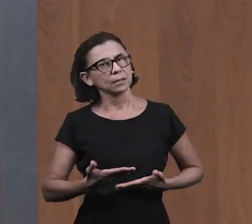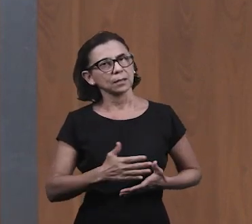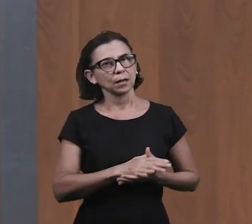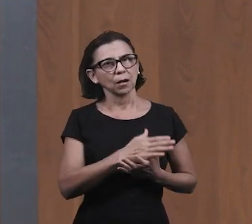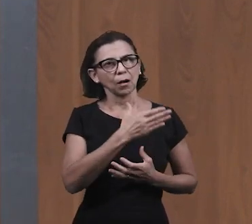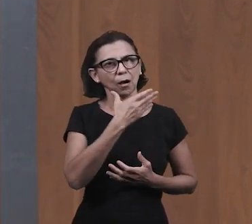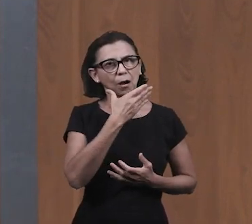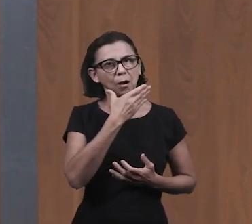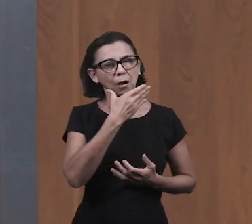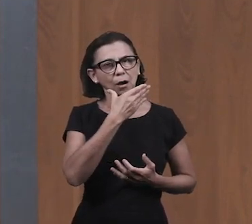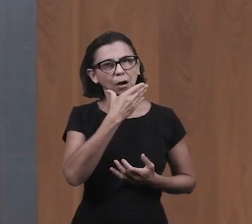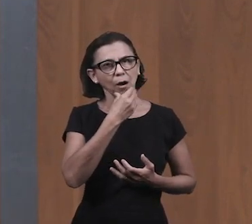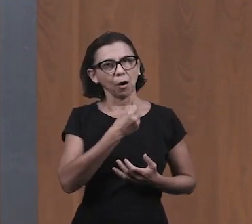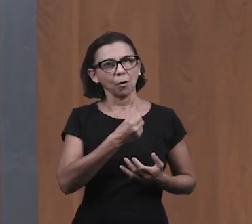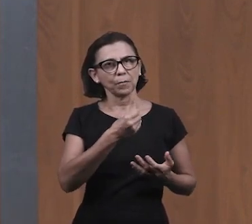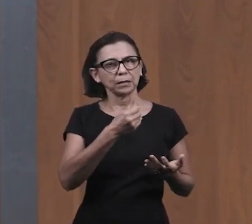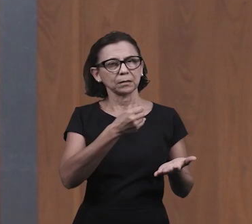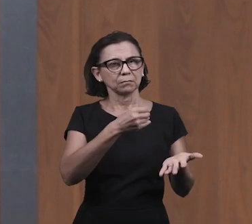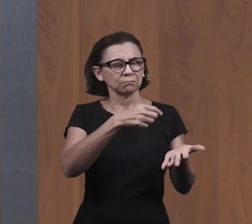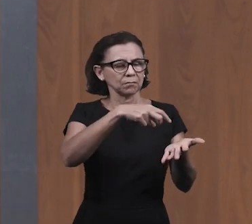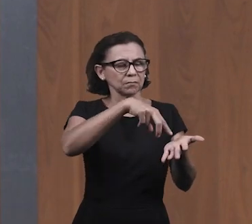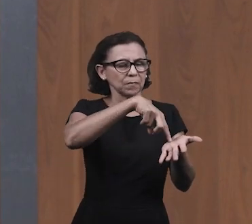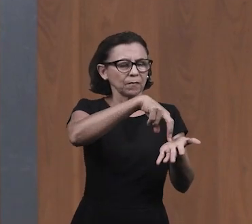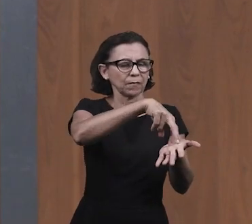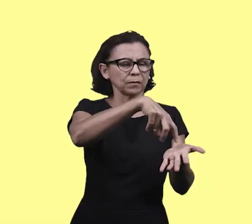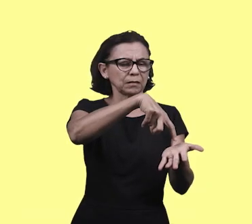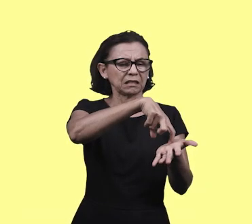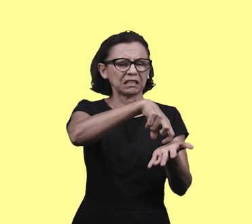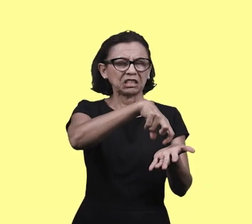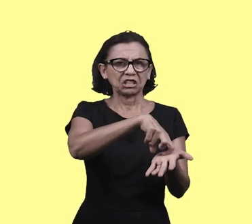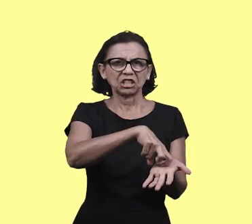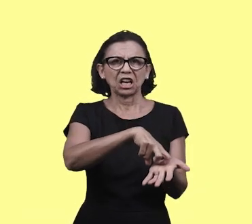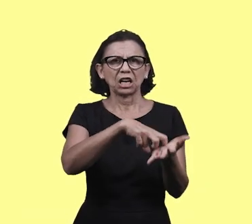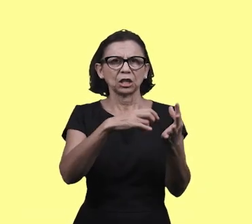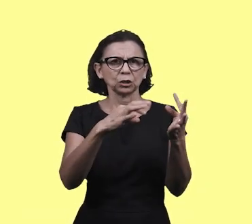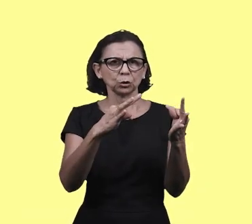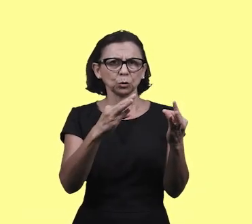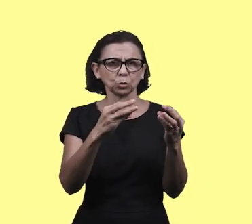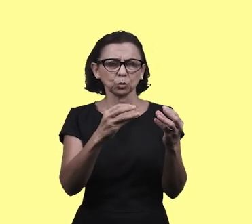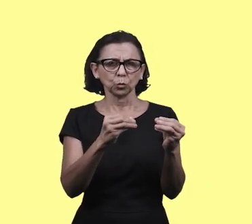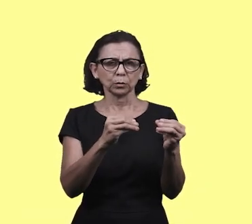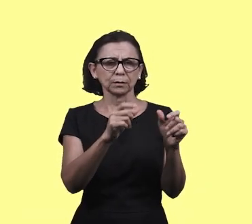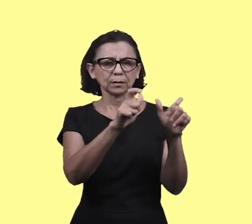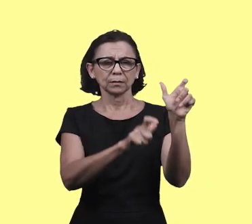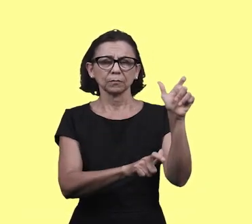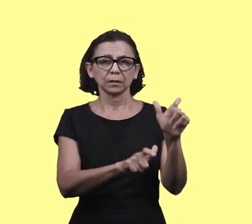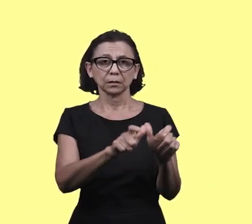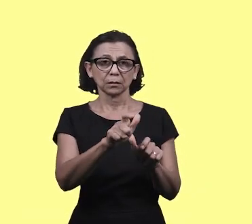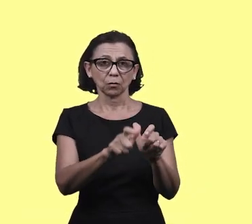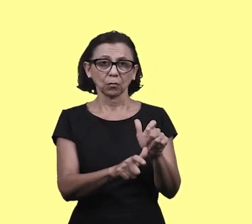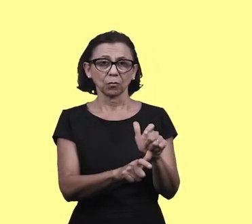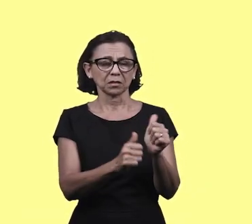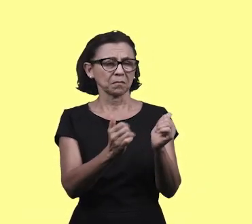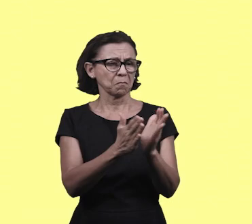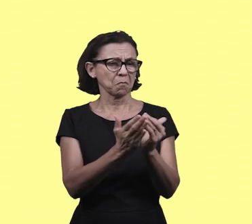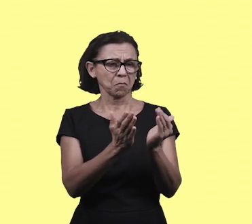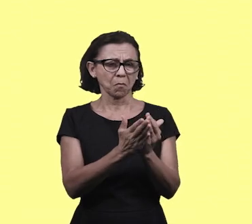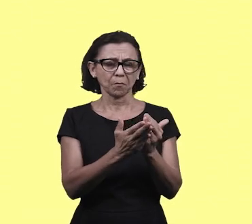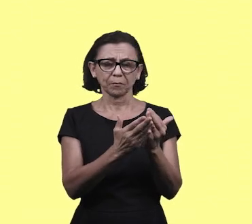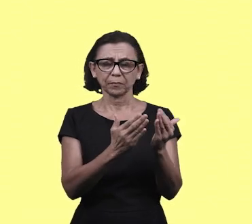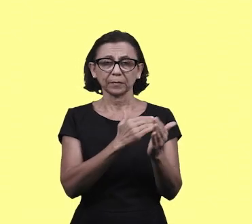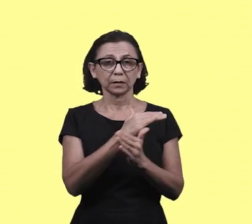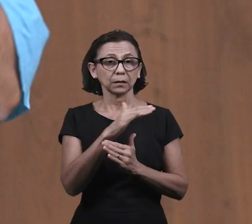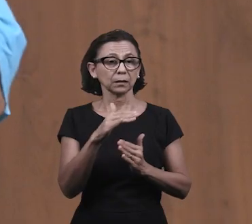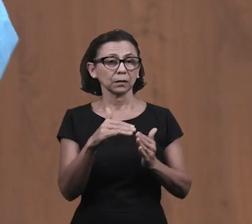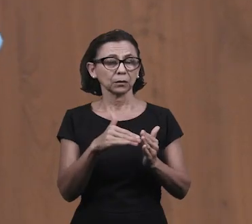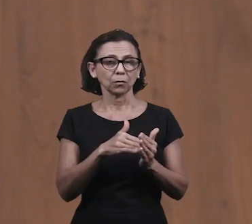de la ville pour amener les chics, les boiteux et les aveugles, car il allait avoir de la place pour tous